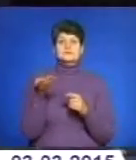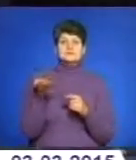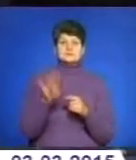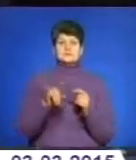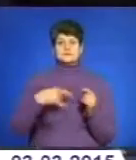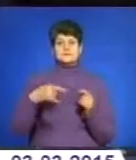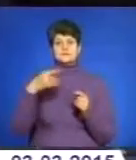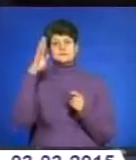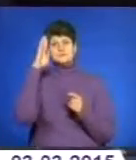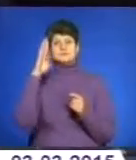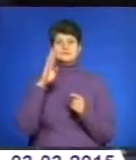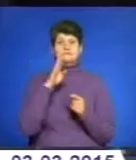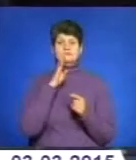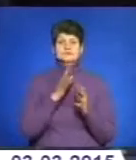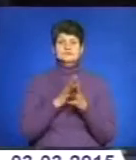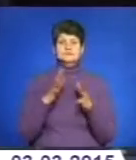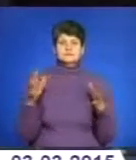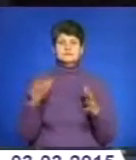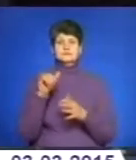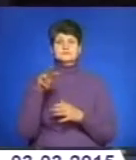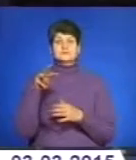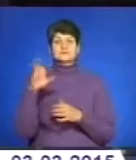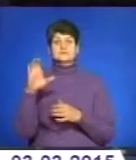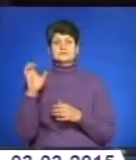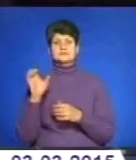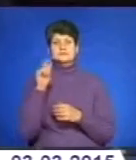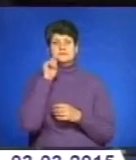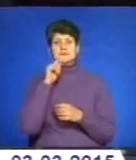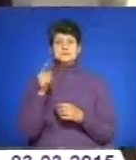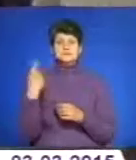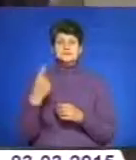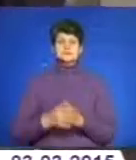дівчаткам. Більше у сюжеті сектору зв'язків з громадськістю УМВС України в області.